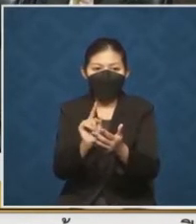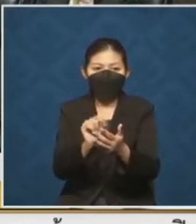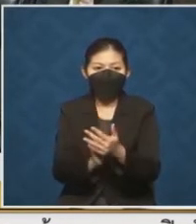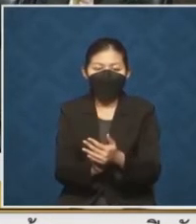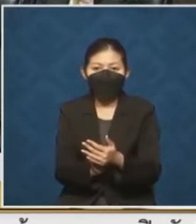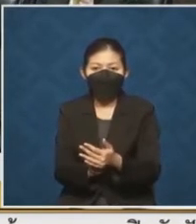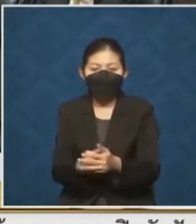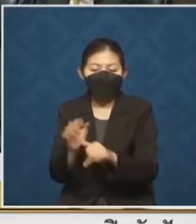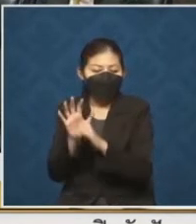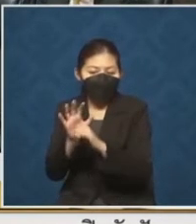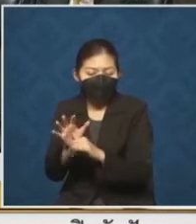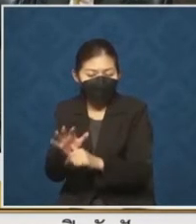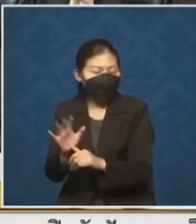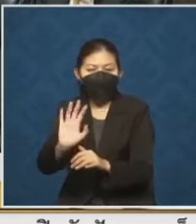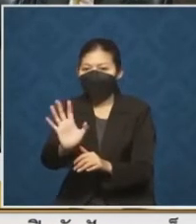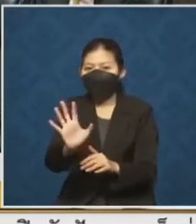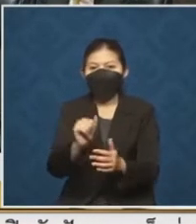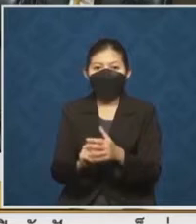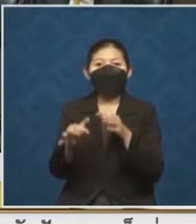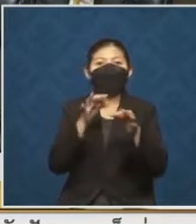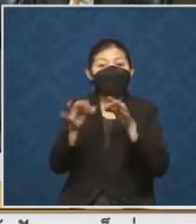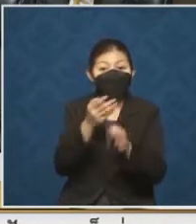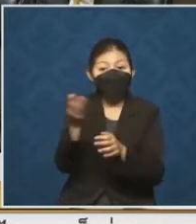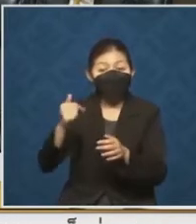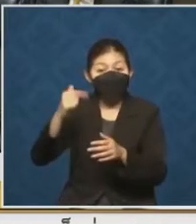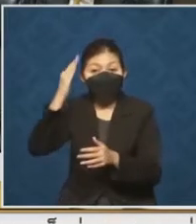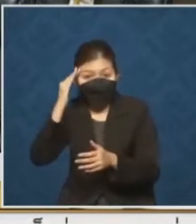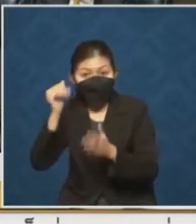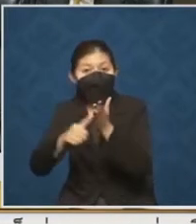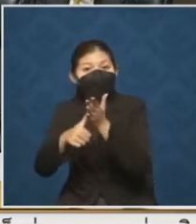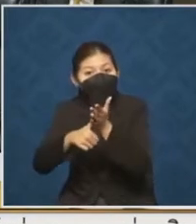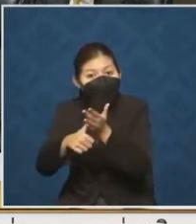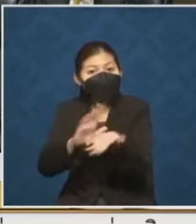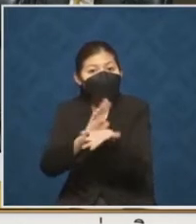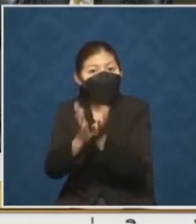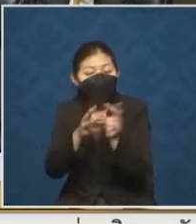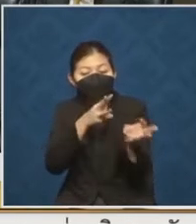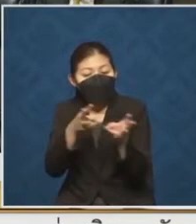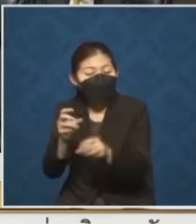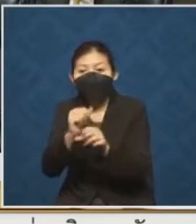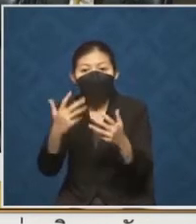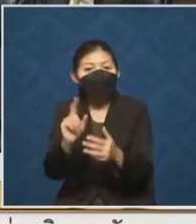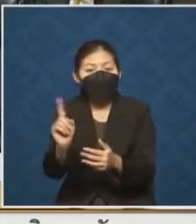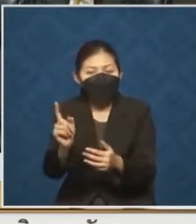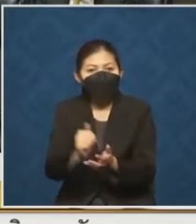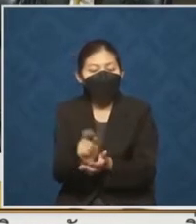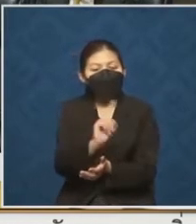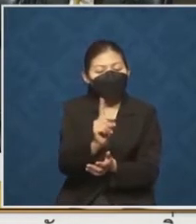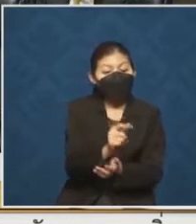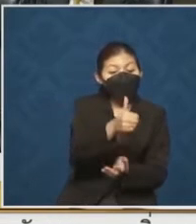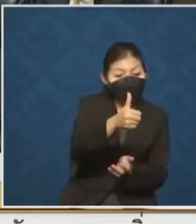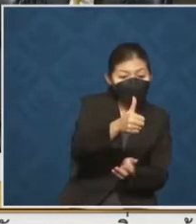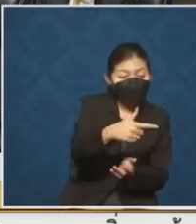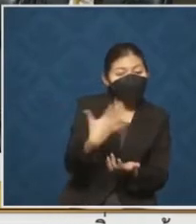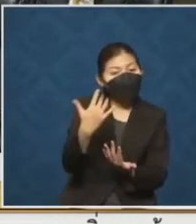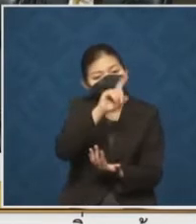ที่จะป้องกันโรคขจัดโลกโดยตั้งเป้าว่าคง withต้องเป็น 0ในสมัยนั้นนั่นแหละครับทำให้เกิดปัญหามีการ lockDown